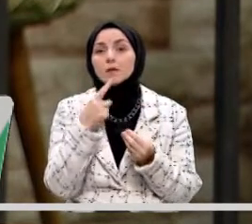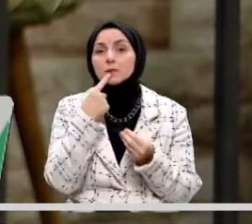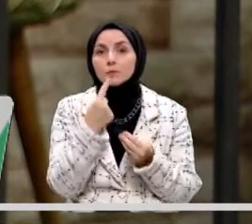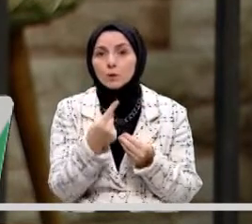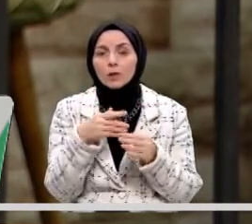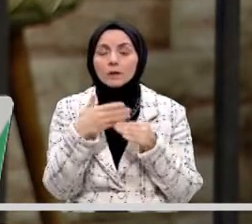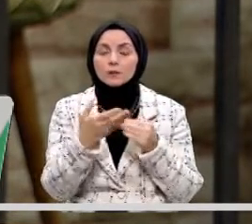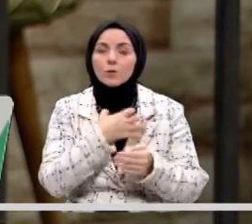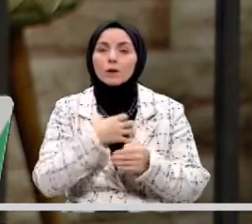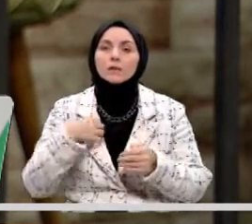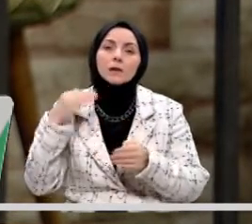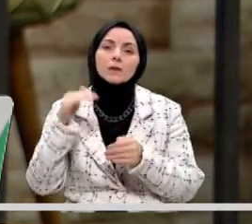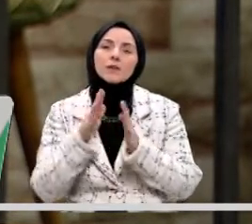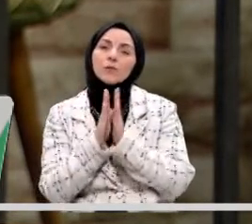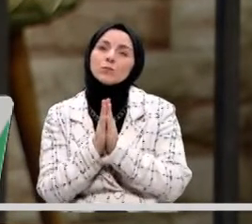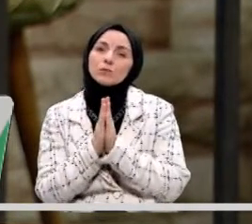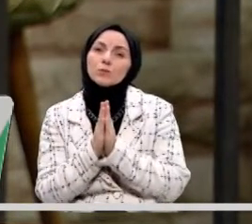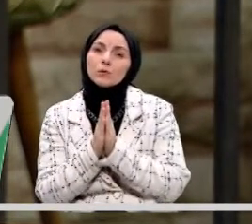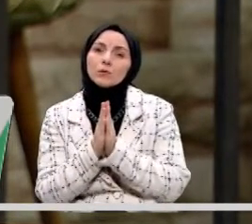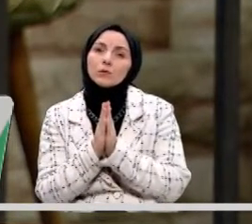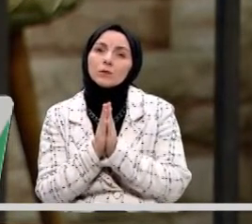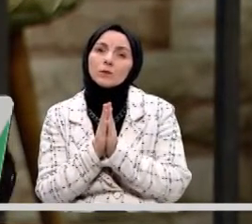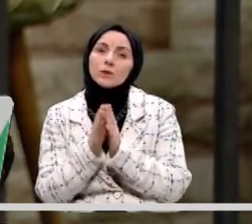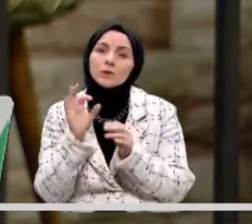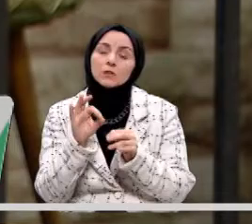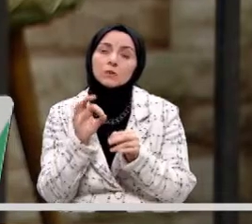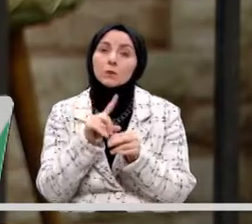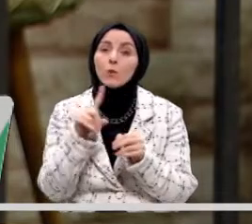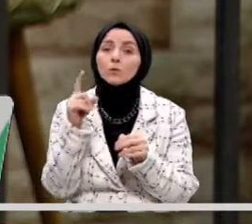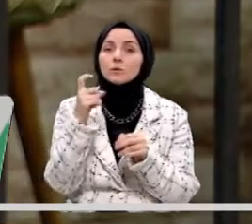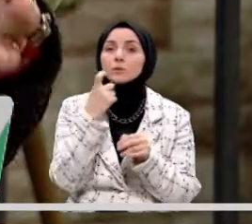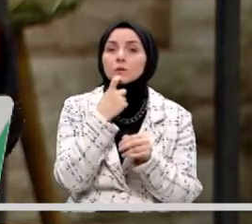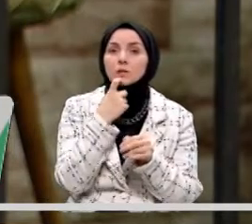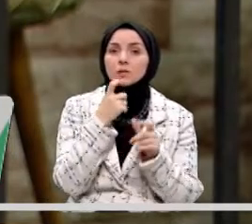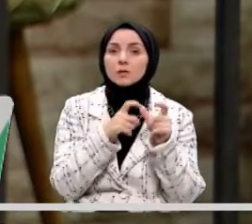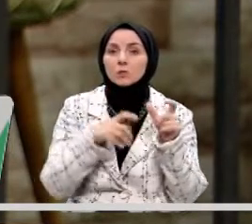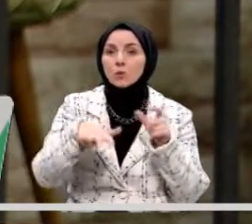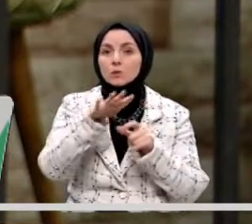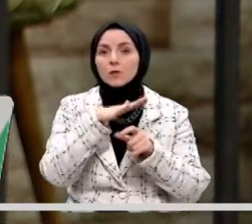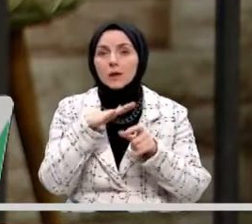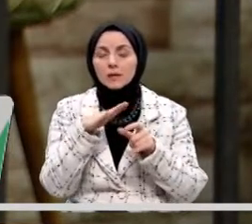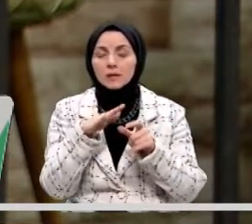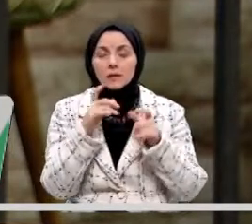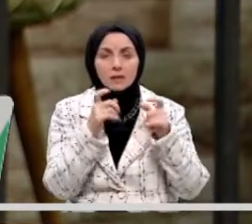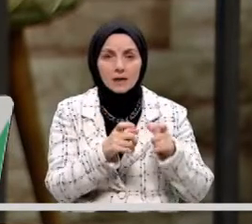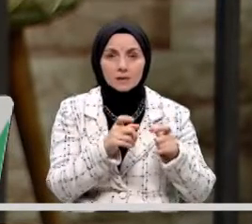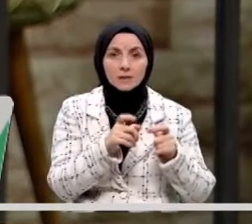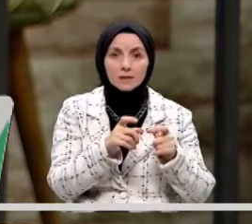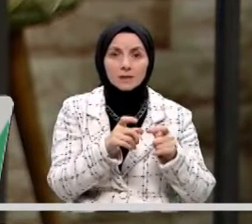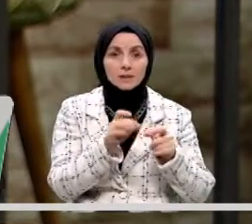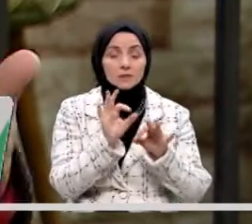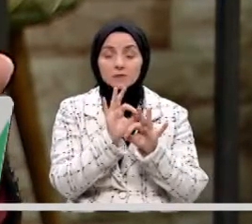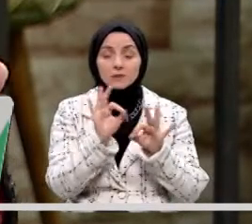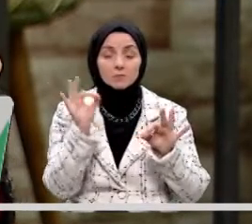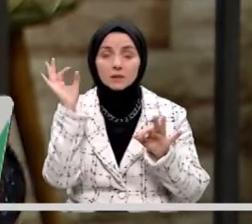anneden özür diliyor şimdi ne demektir 19 yaşında bir rakama koyun 19 yaşında Sosyal ortamda kimsenin dediğini dinlemeyecek Kendi